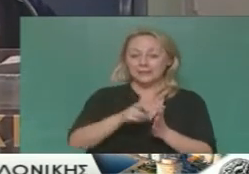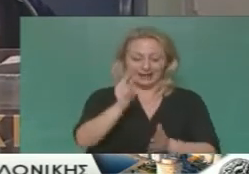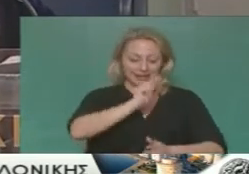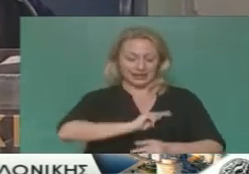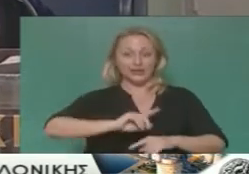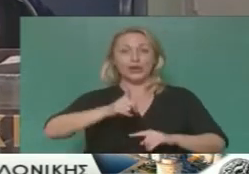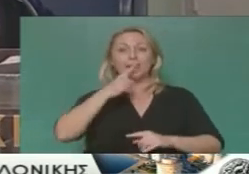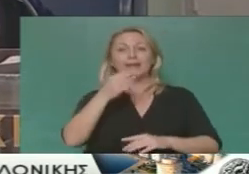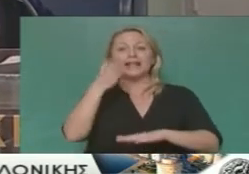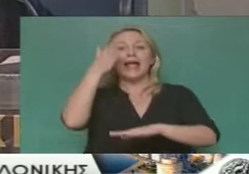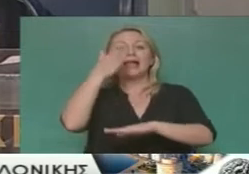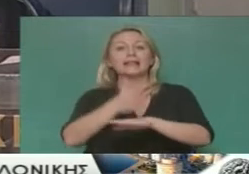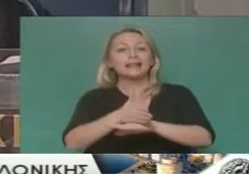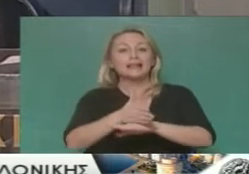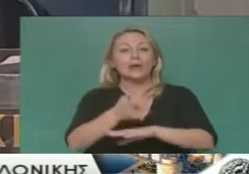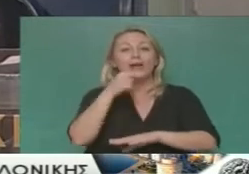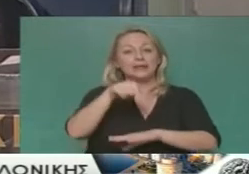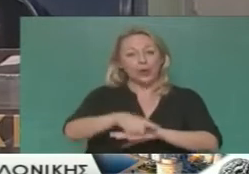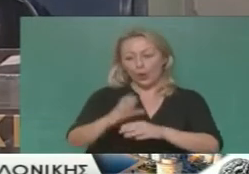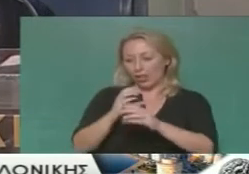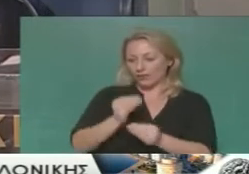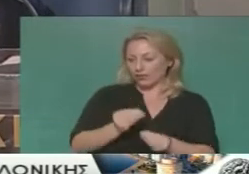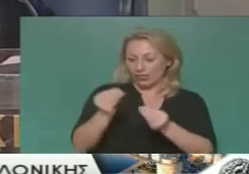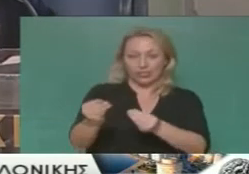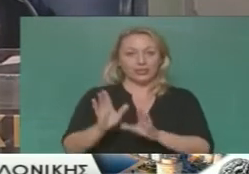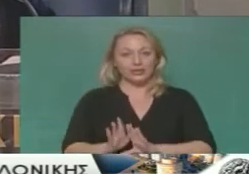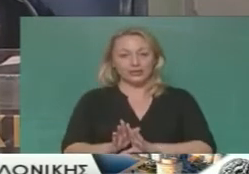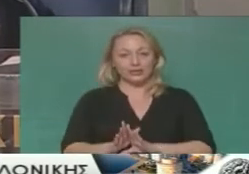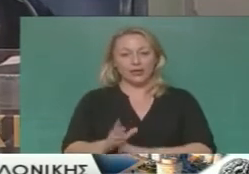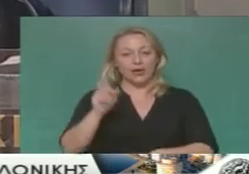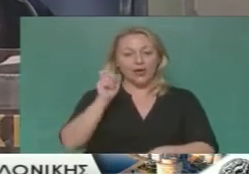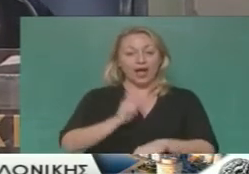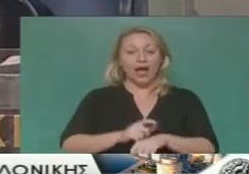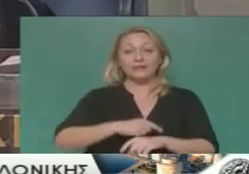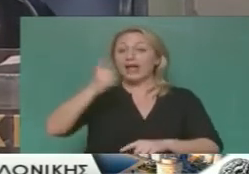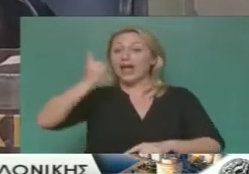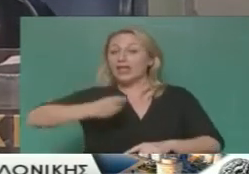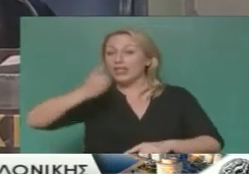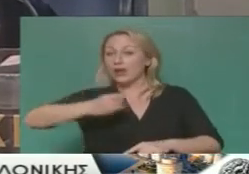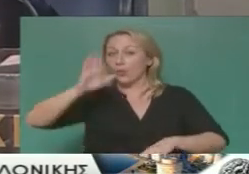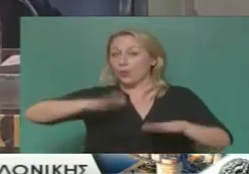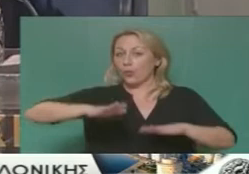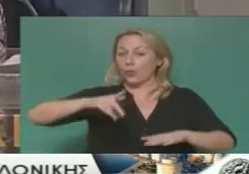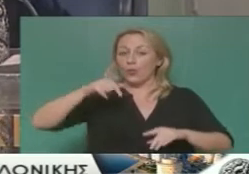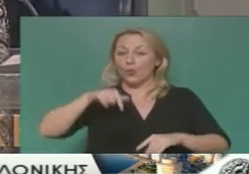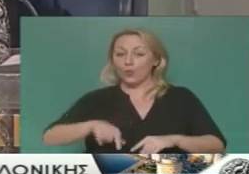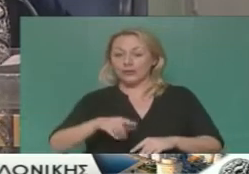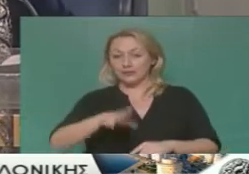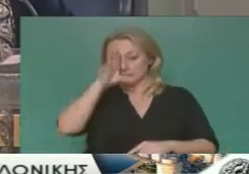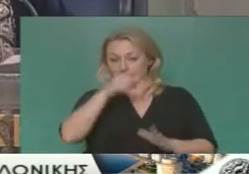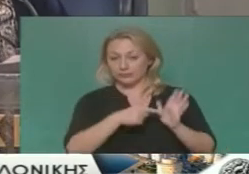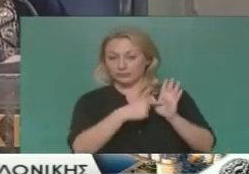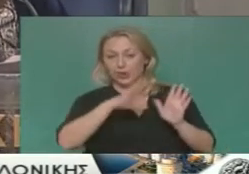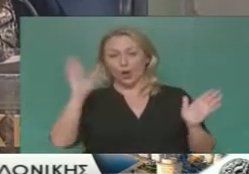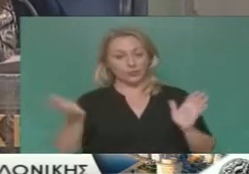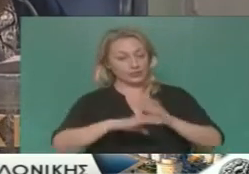ένα ενίκιο για την παραχώρηση των λεωφορείων μας. Το μέρισμα ήταν αναλογούν. Για του λόγου το αληθές,